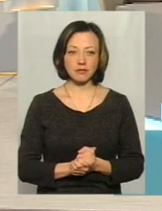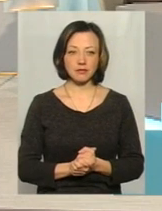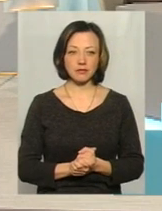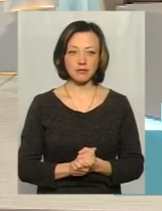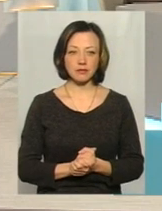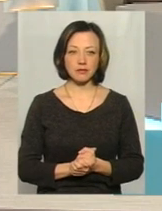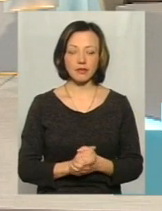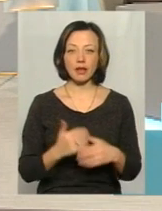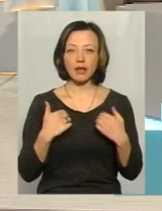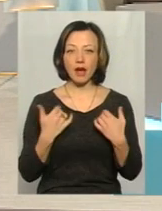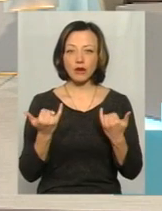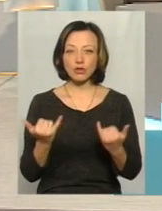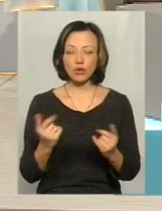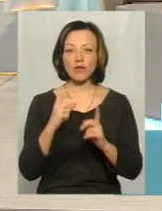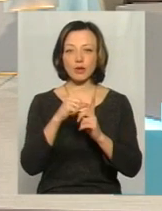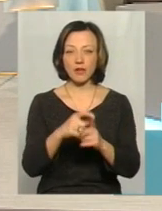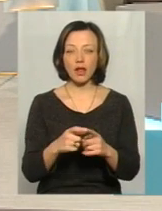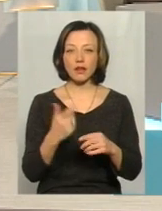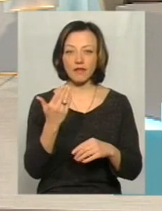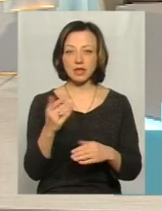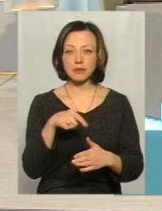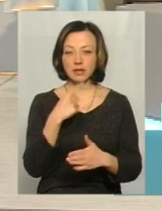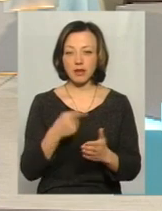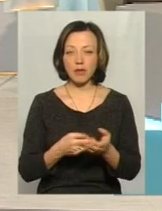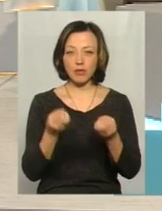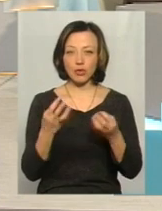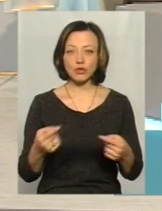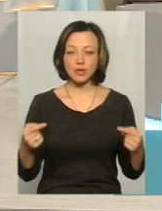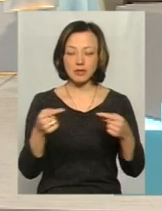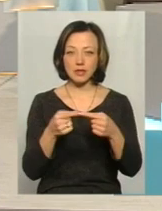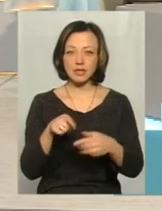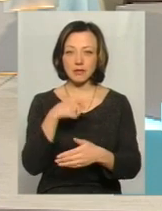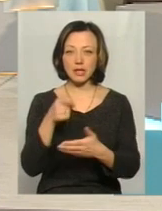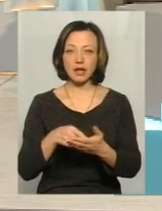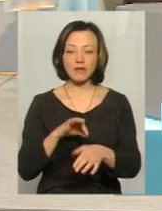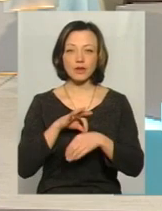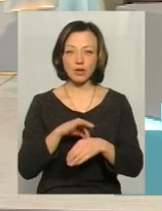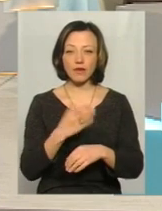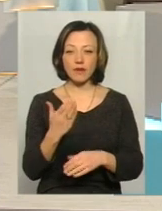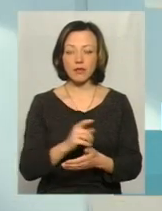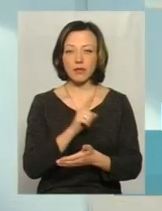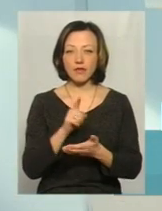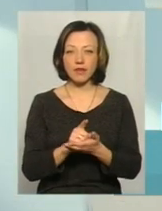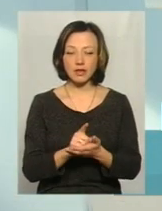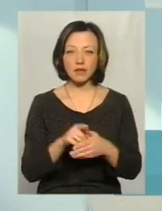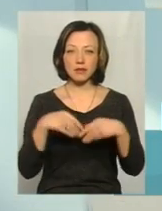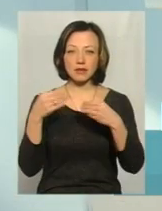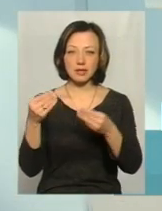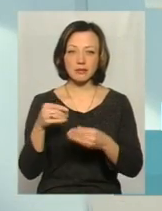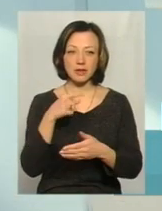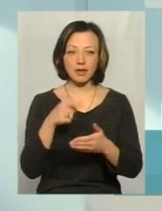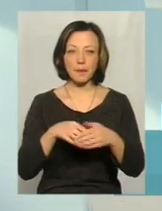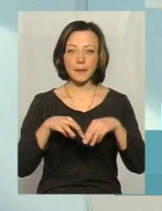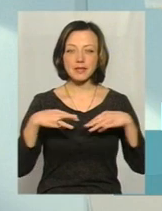щойно відповіла на ваше запитання. Воно просто збіглося з запитанням ведучої. Ви повинні свої запитання давати безпосередньо